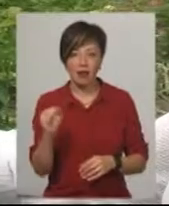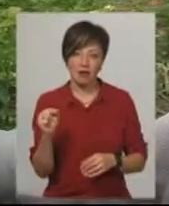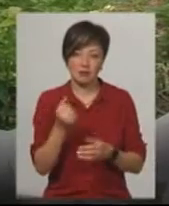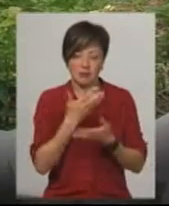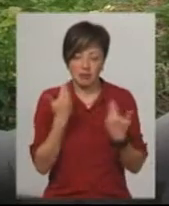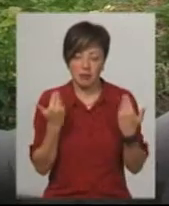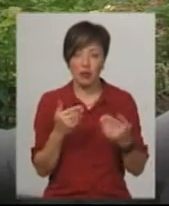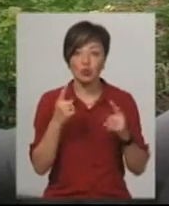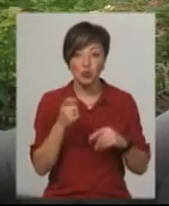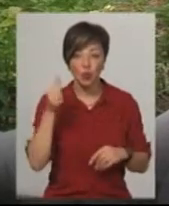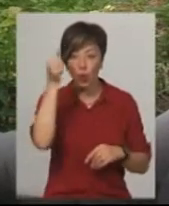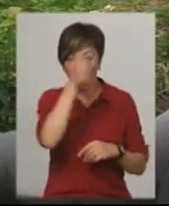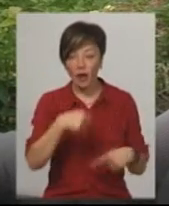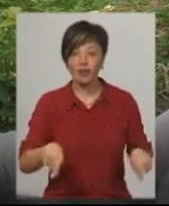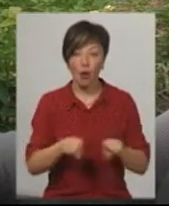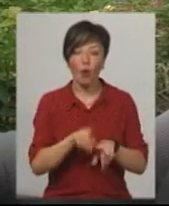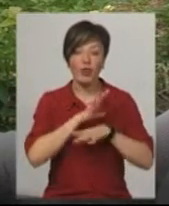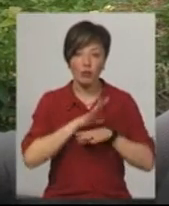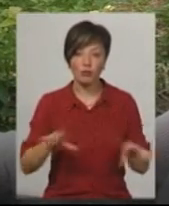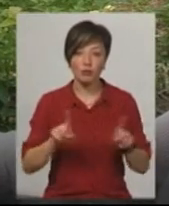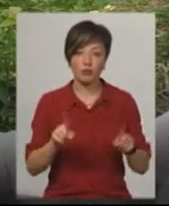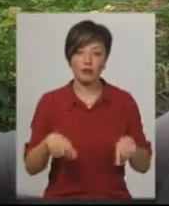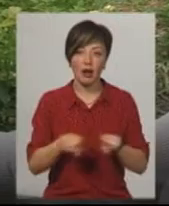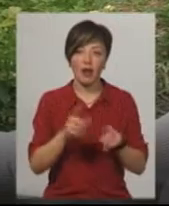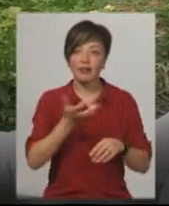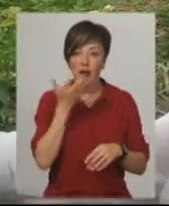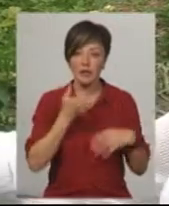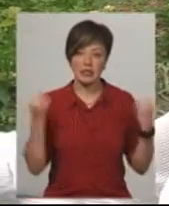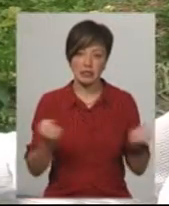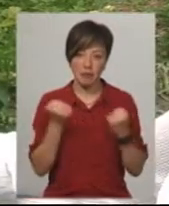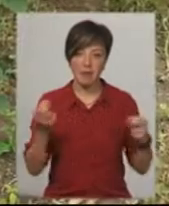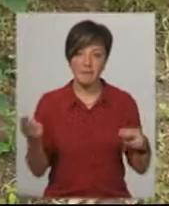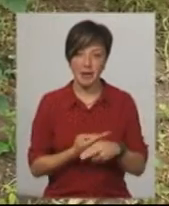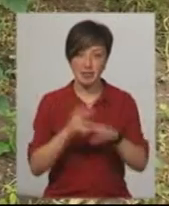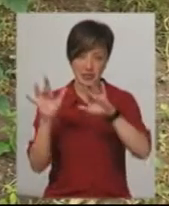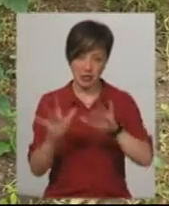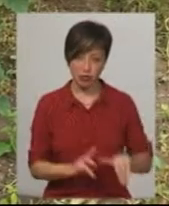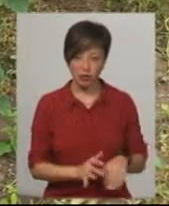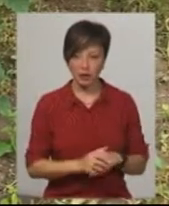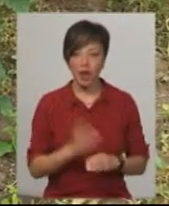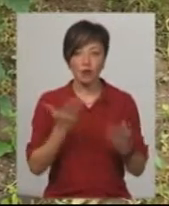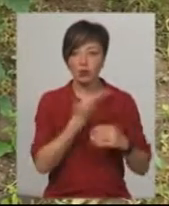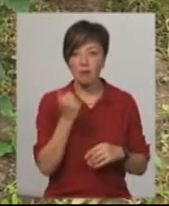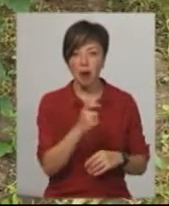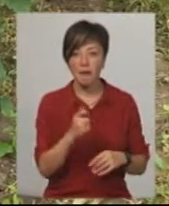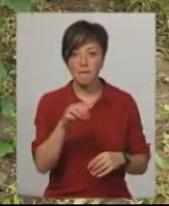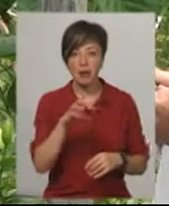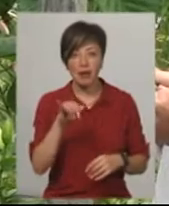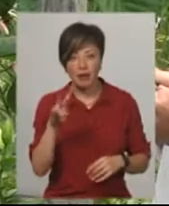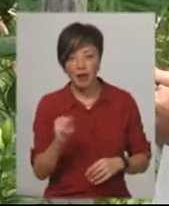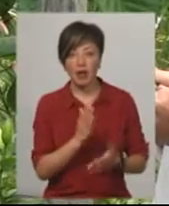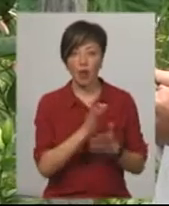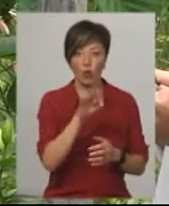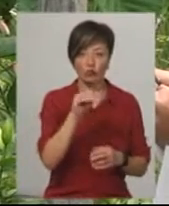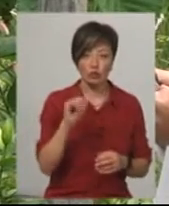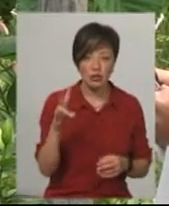щороку. 100 років такого не було, щоб була така тепла зима і безсніжна. Якщо нема малини, буде ожина, не буде